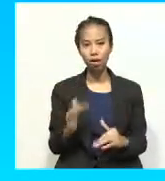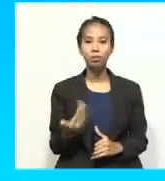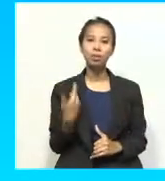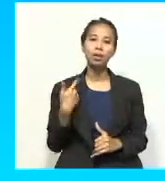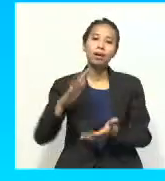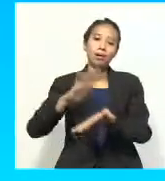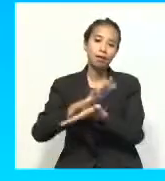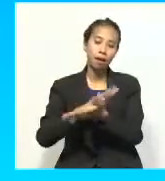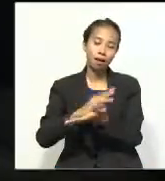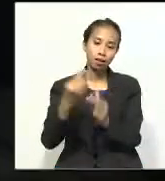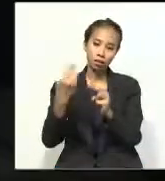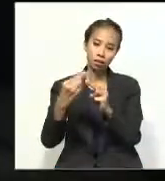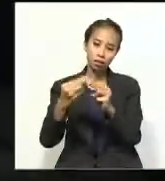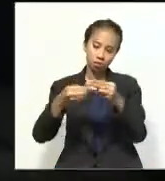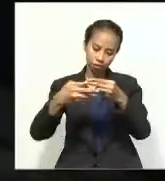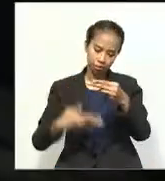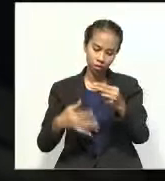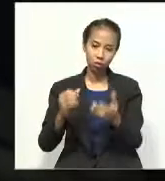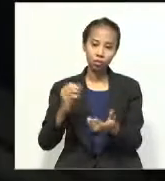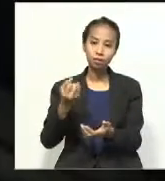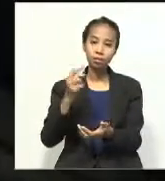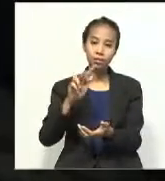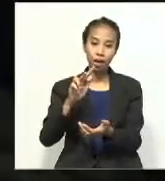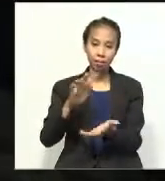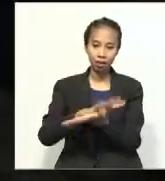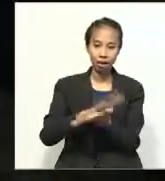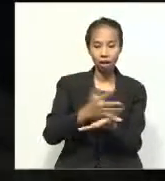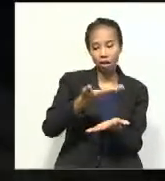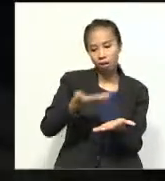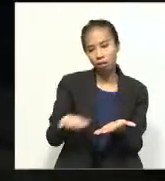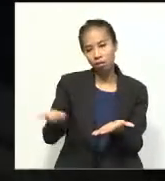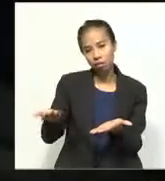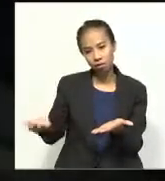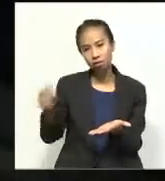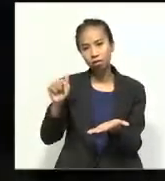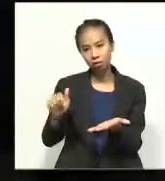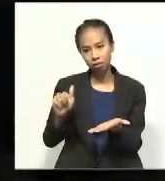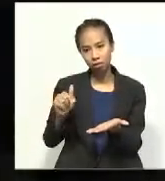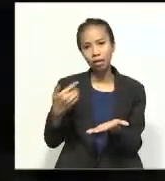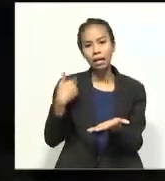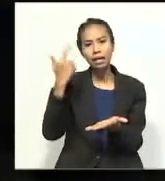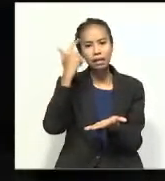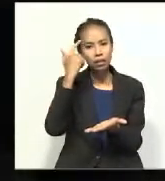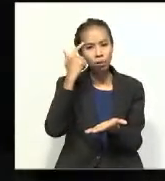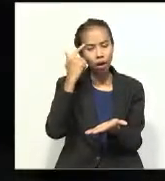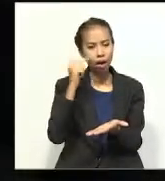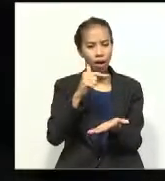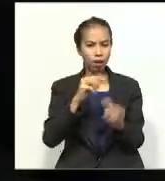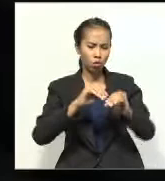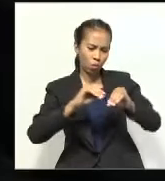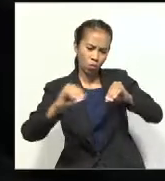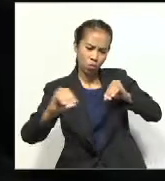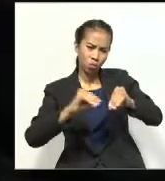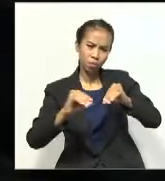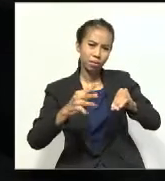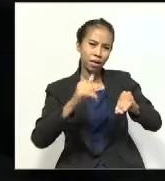การพบกระดาษนะครับซึ่งมีรายชื่อของทั้ง13คนลอยออกมาจากในถ้ำนั้นมีความเป็นไปได้สูงนะครับว่าผู้ที่ติดอยู่ภายในถ้ำนั้นอยู่ไม่ไก